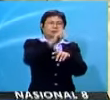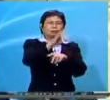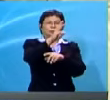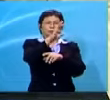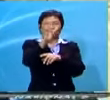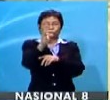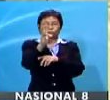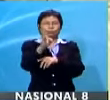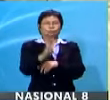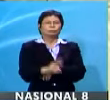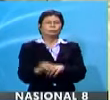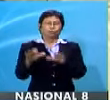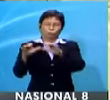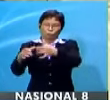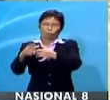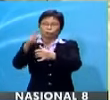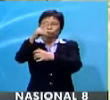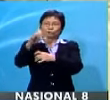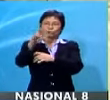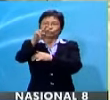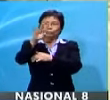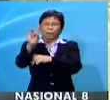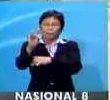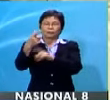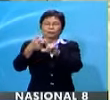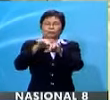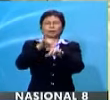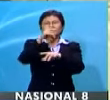367 GR 128